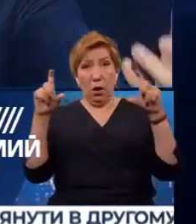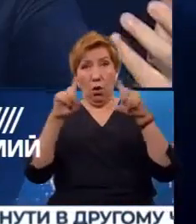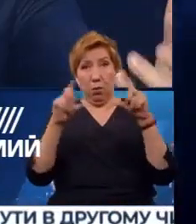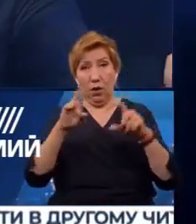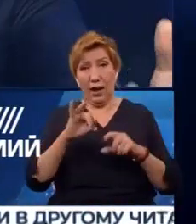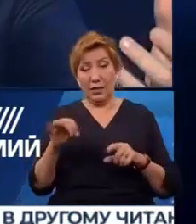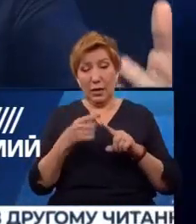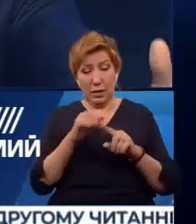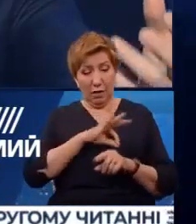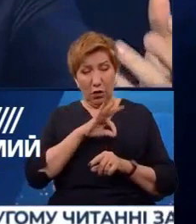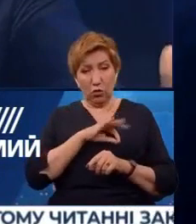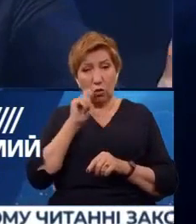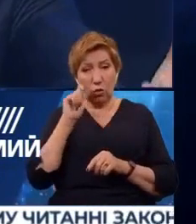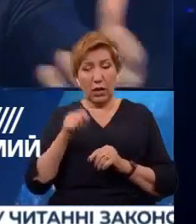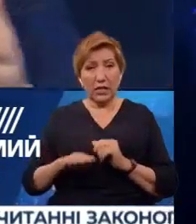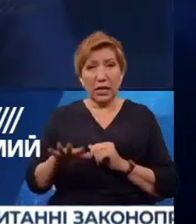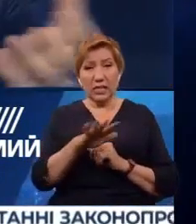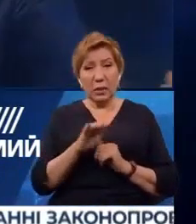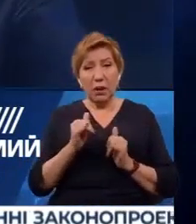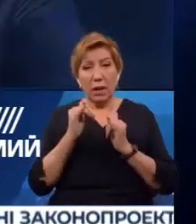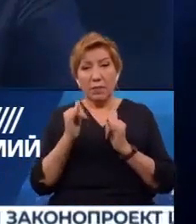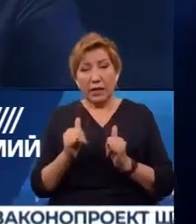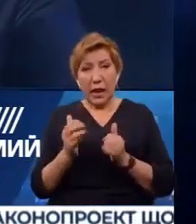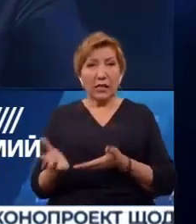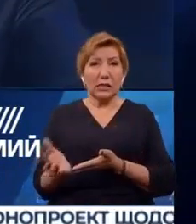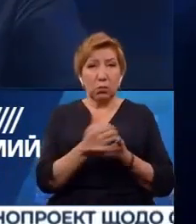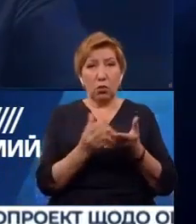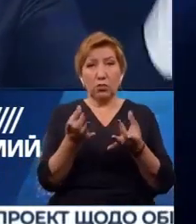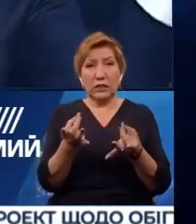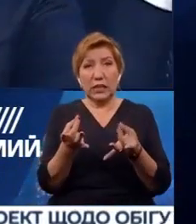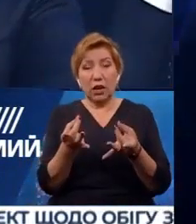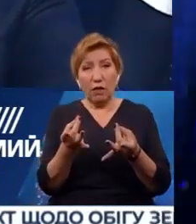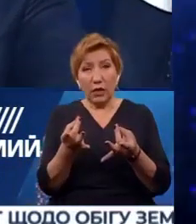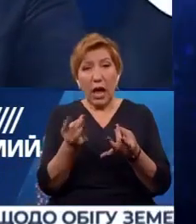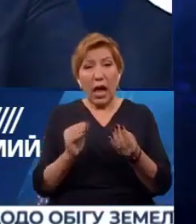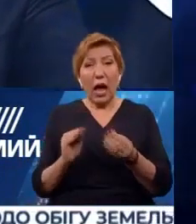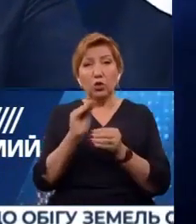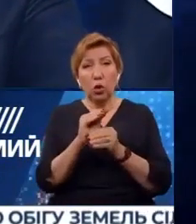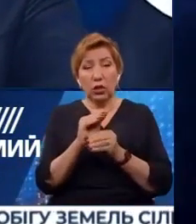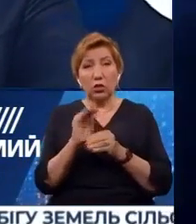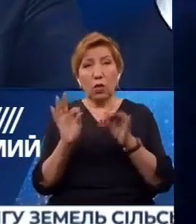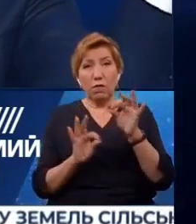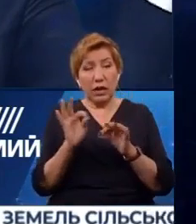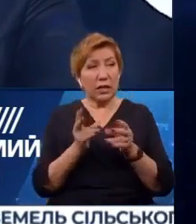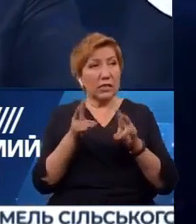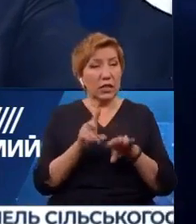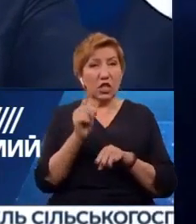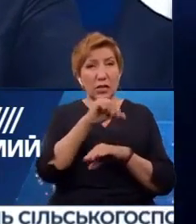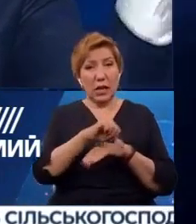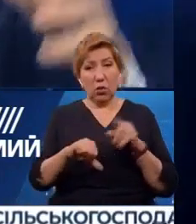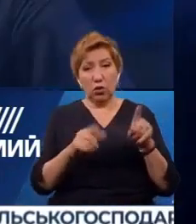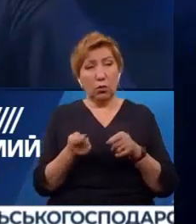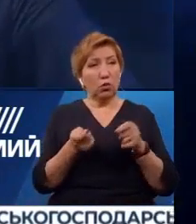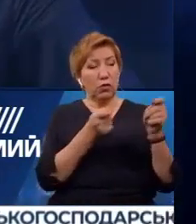корпорації, які використовують українську землю для збору сировини. А додану варті залишають за кордоном, куди вивозять